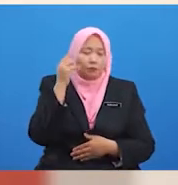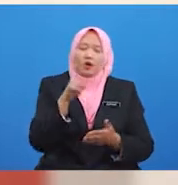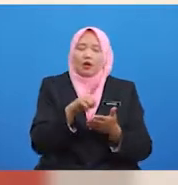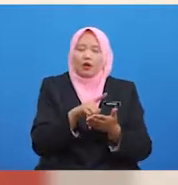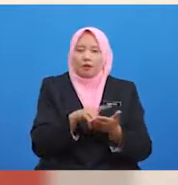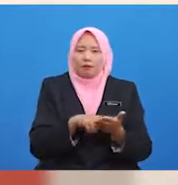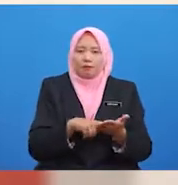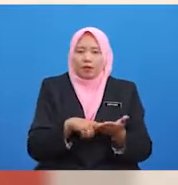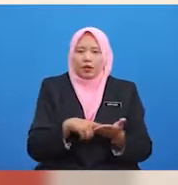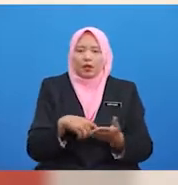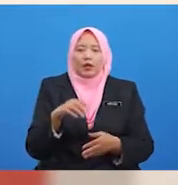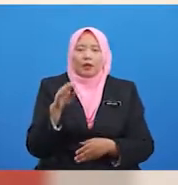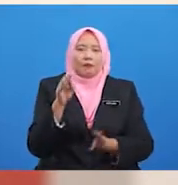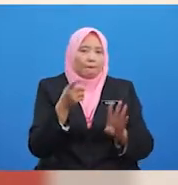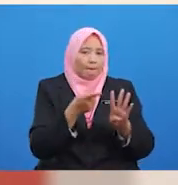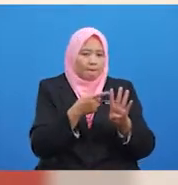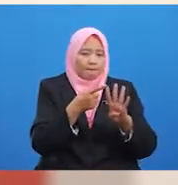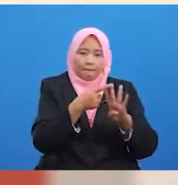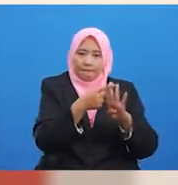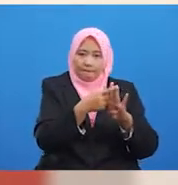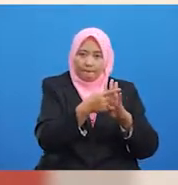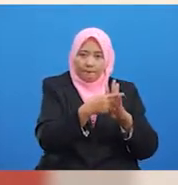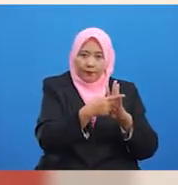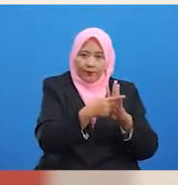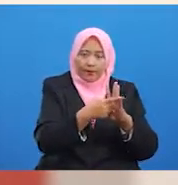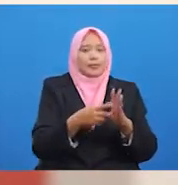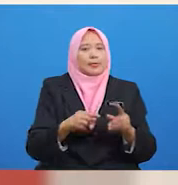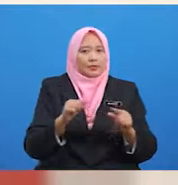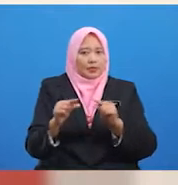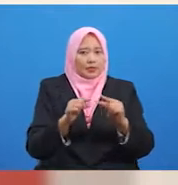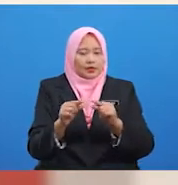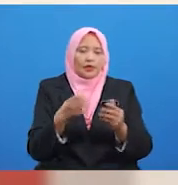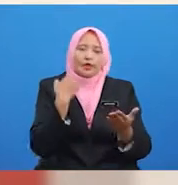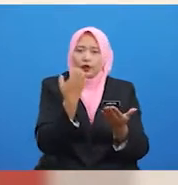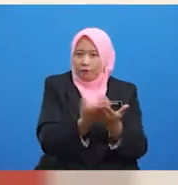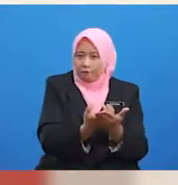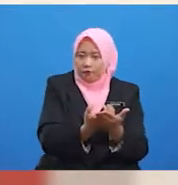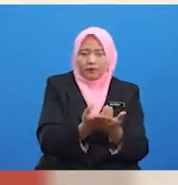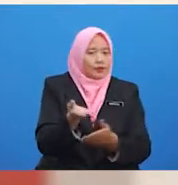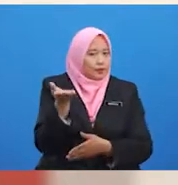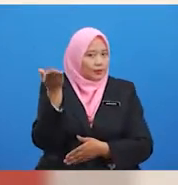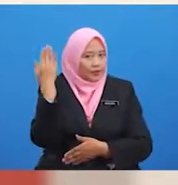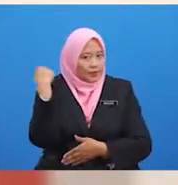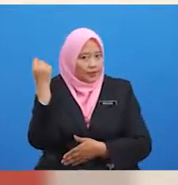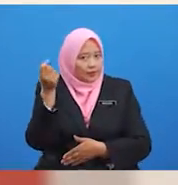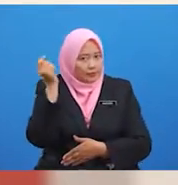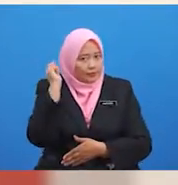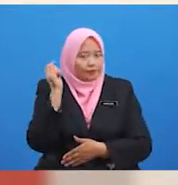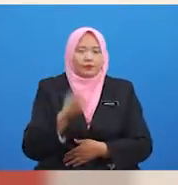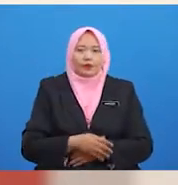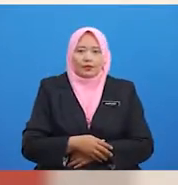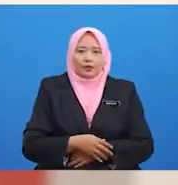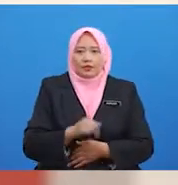kegiatan ekonomi yang telah kita pelajari sebentar tadi. Untuk tujuan itu, cikgu